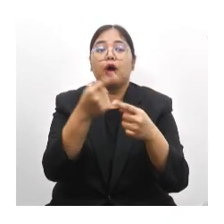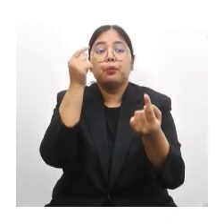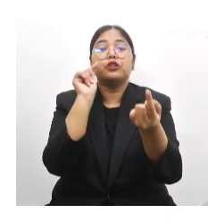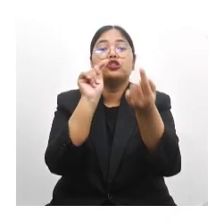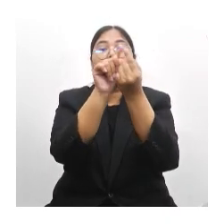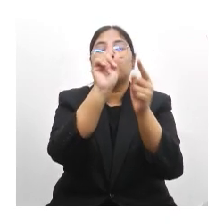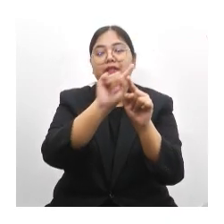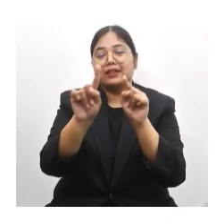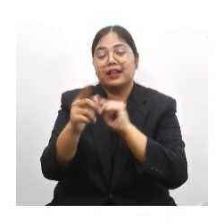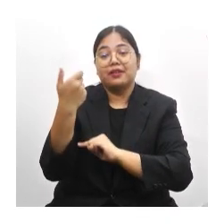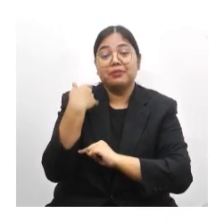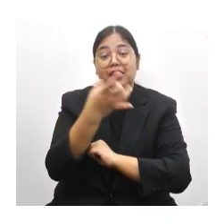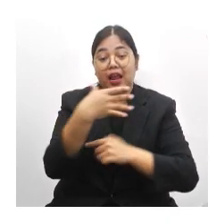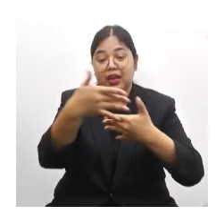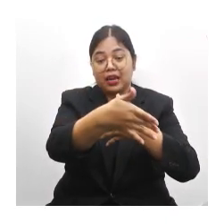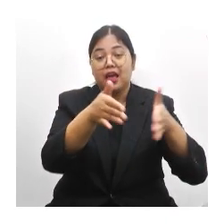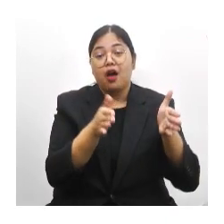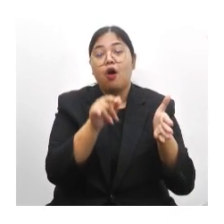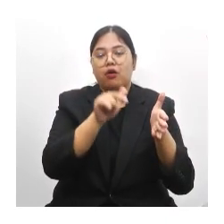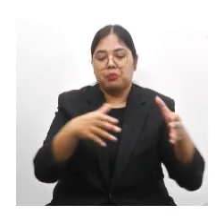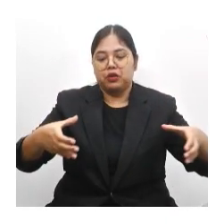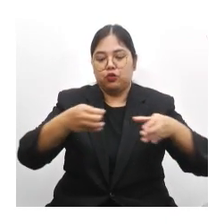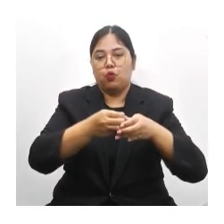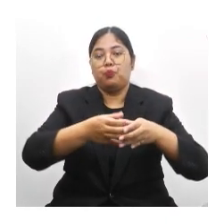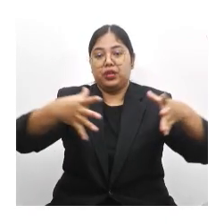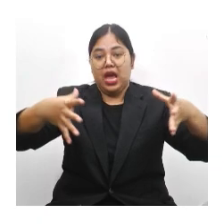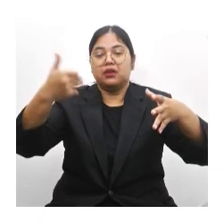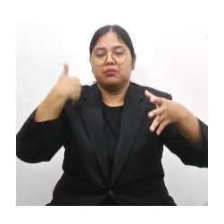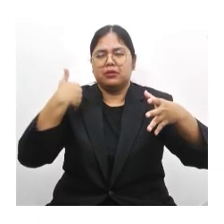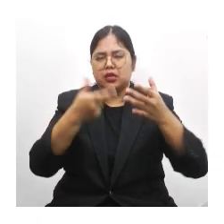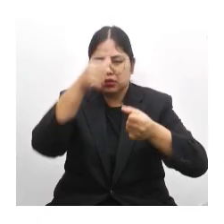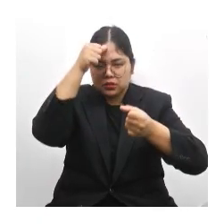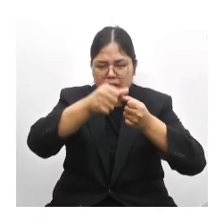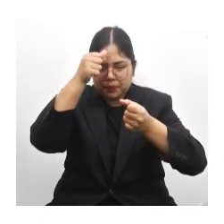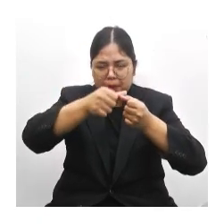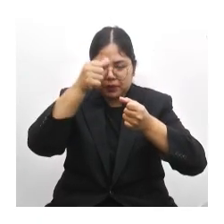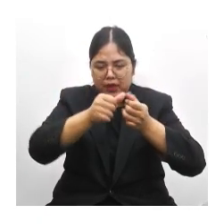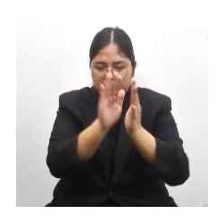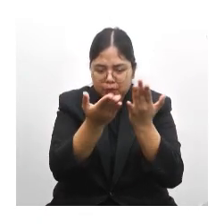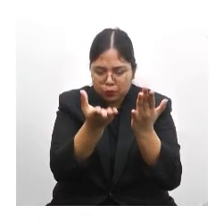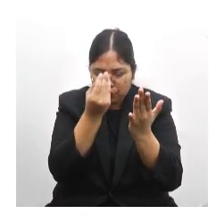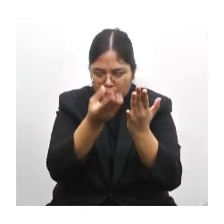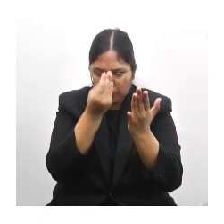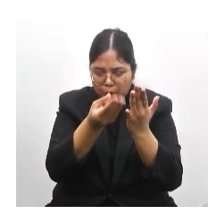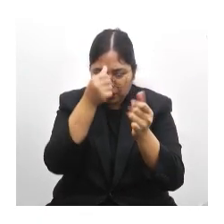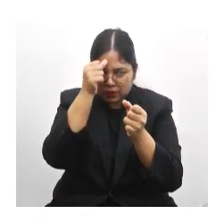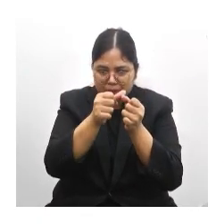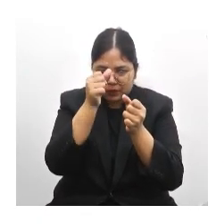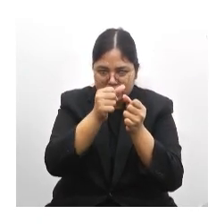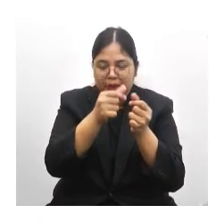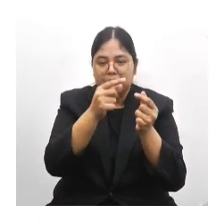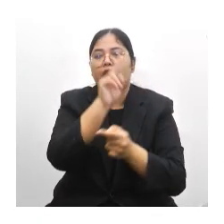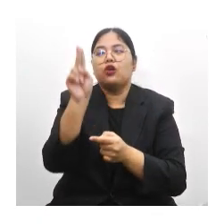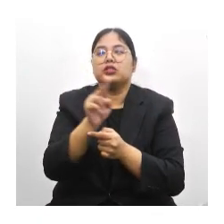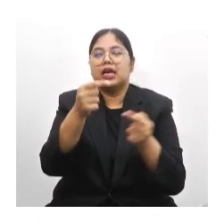ออะไรการสอนในห้องจึงมักสอนเป็นกลุ่มใหญ่ใช้การจดจำจากตำราเพื่อนำไปใช้และนักเรียนมักศึกษ